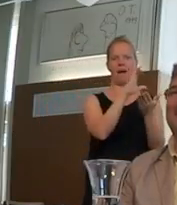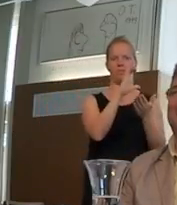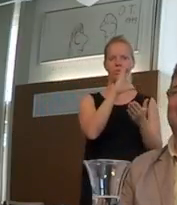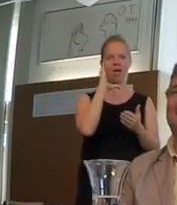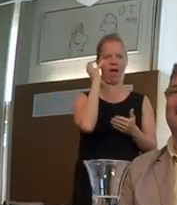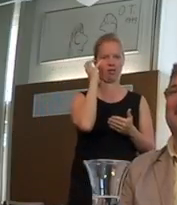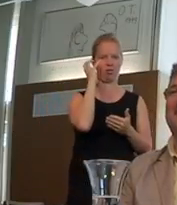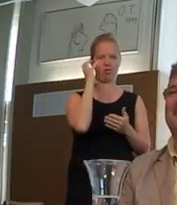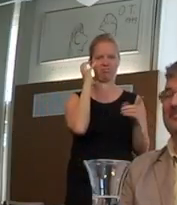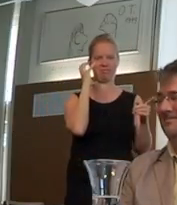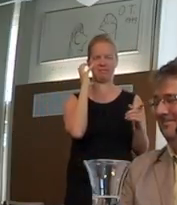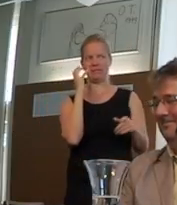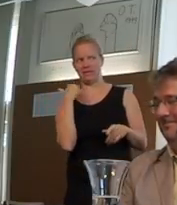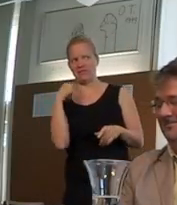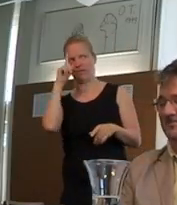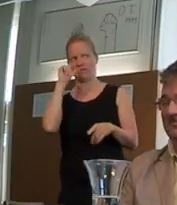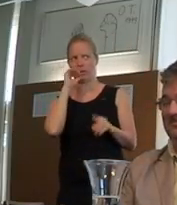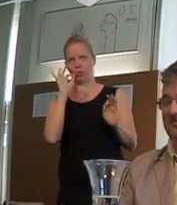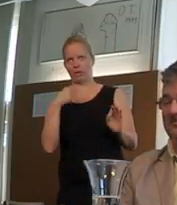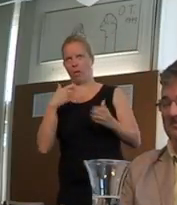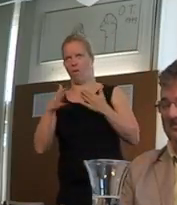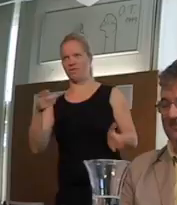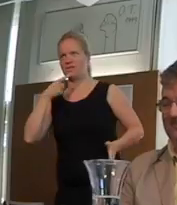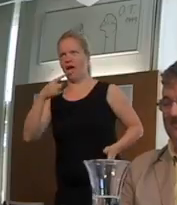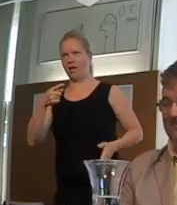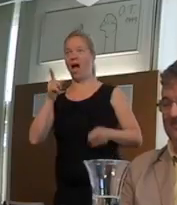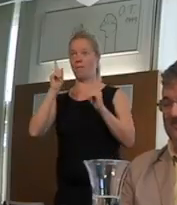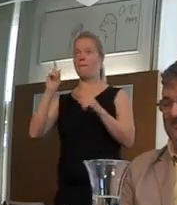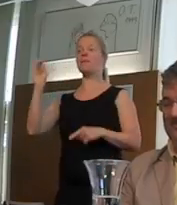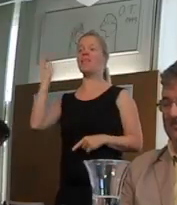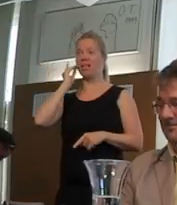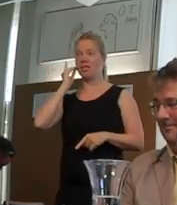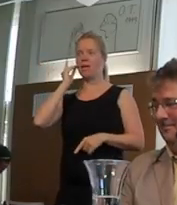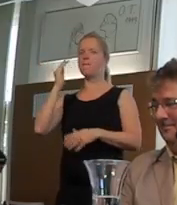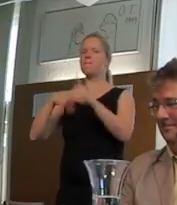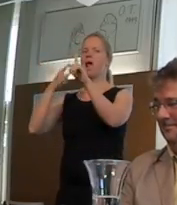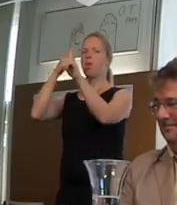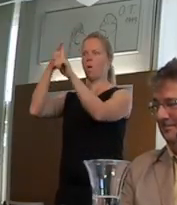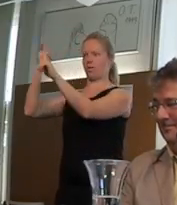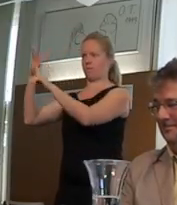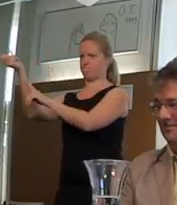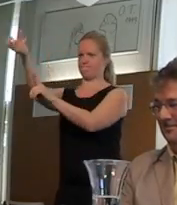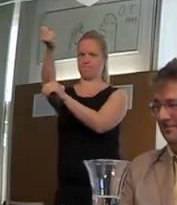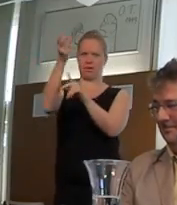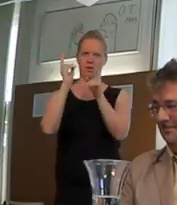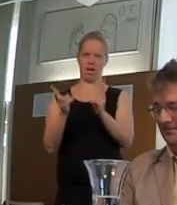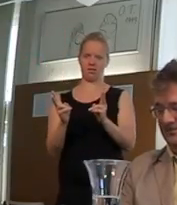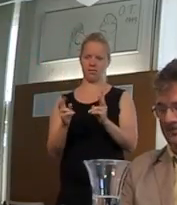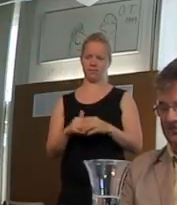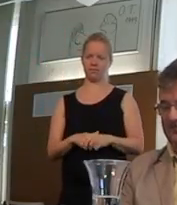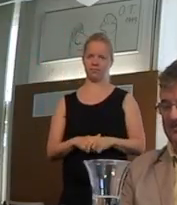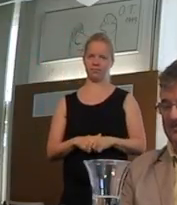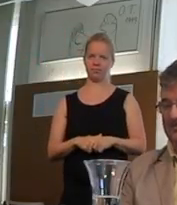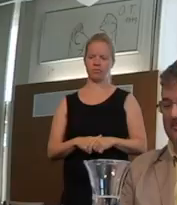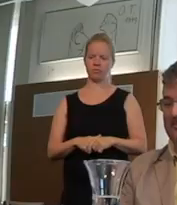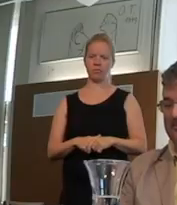potenzielle Reichweite ist einfach um vieles mehr. Und es gibt keine Anbetungen für irgendwas, du machst